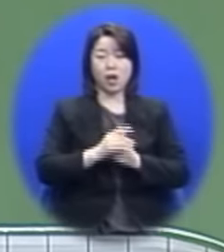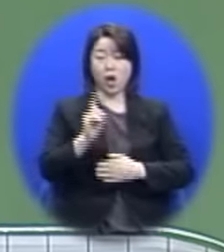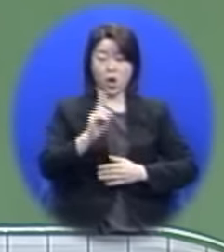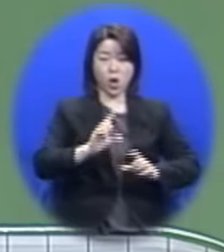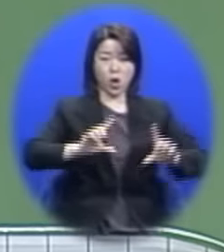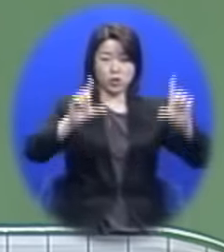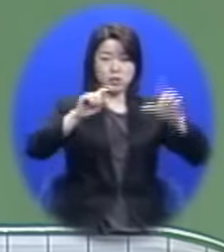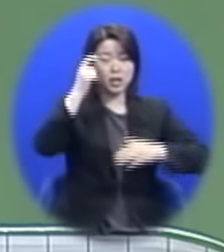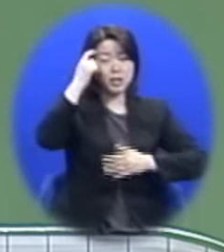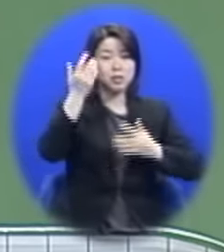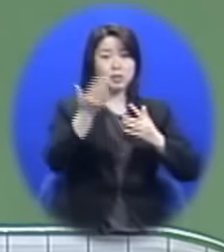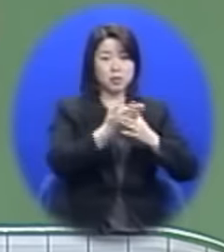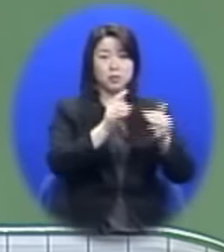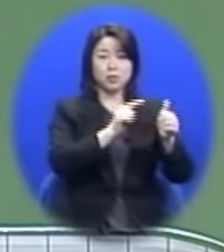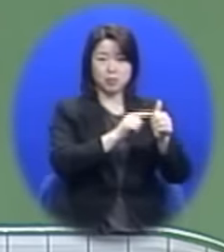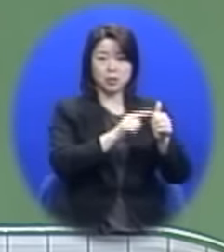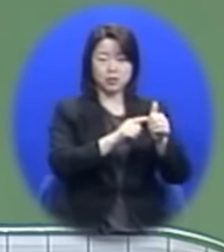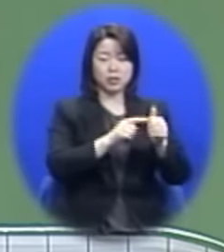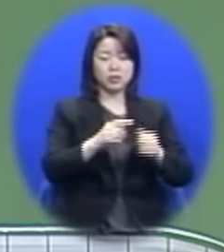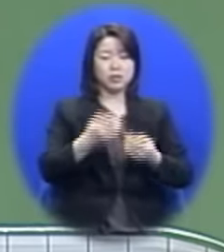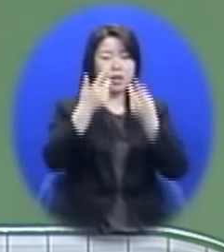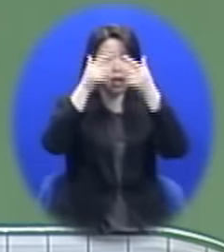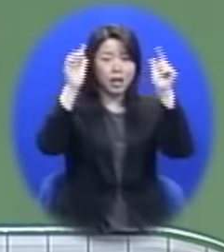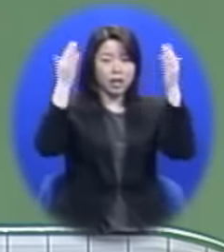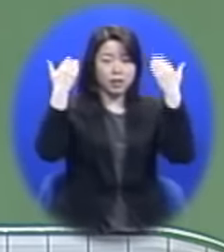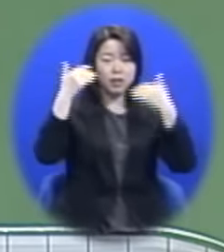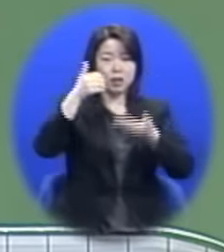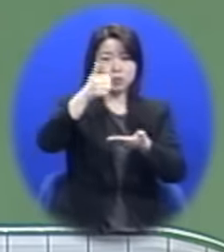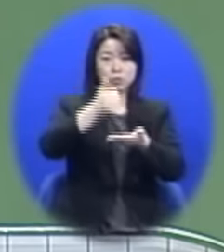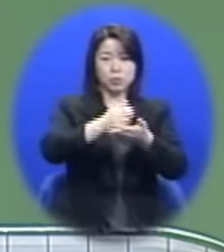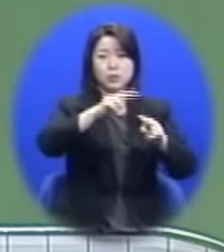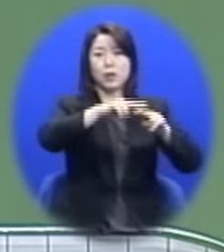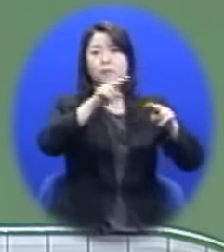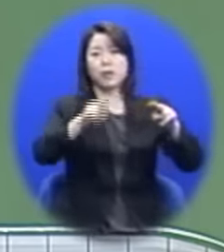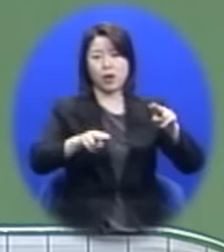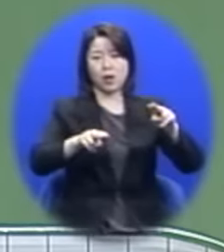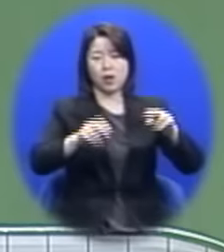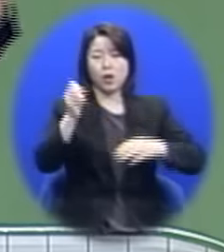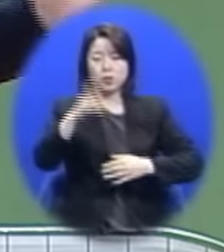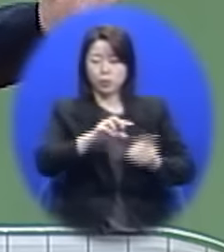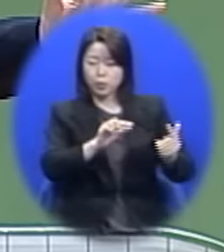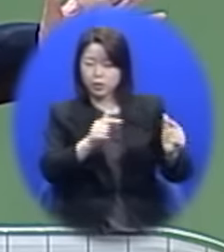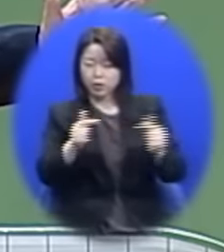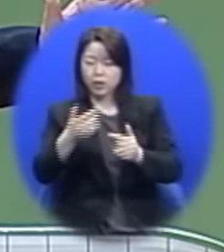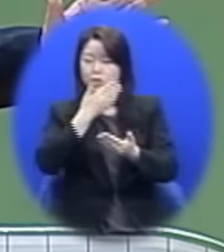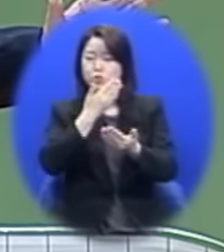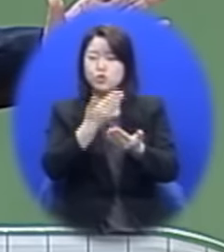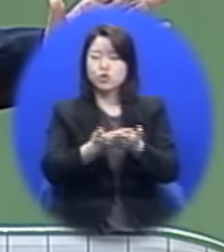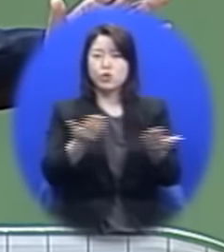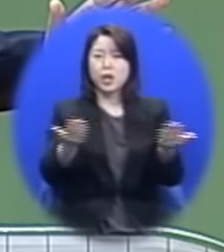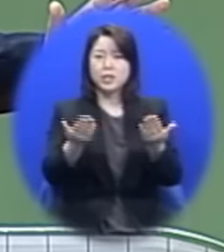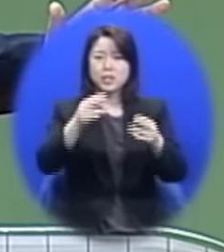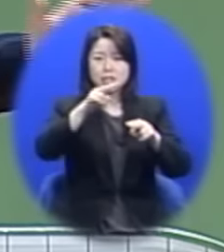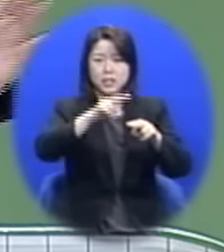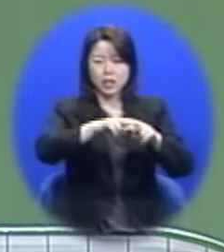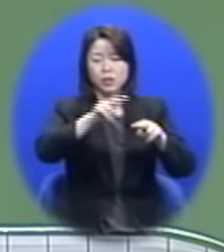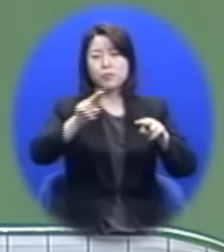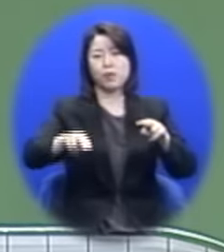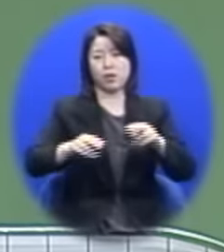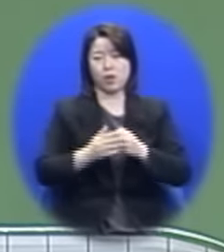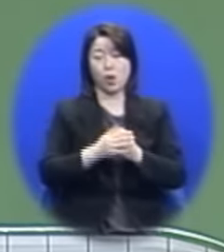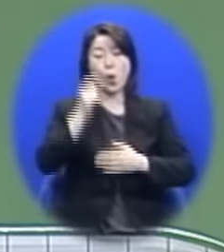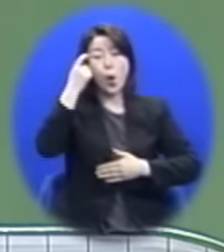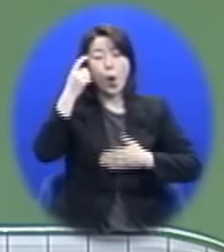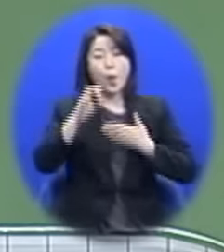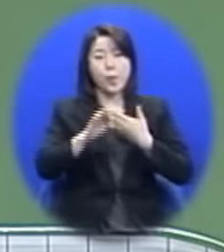맥킬킨 박사는 총장직 사임을 합니다. 자기가 맡았던 중요한 직책들을 다 사임합니다. 왜냐하면